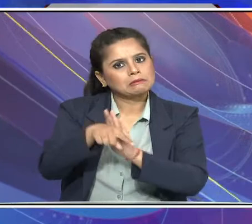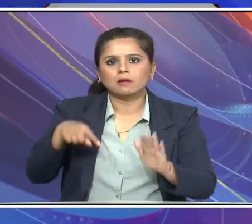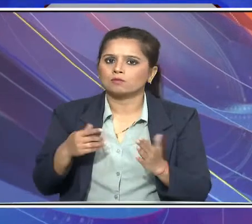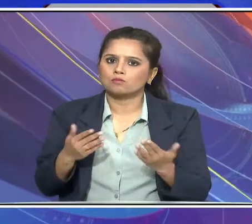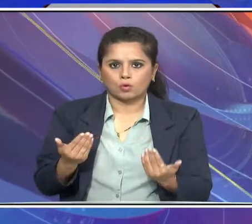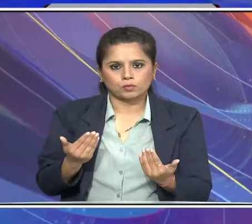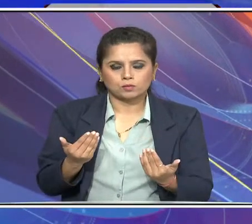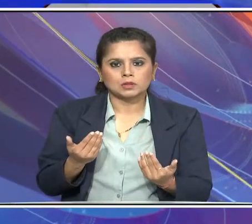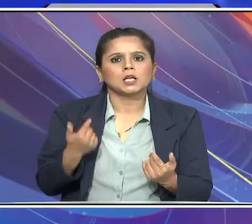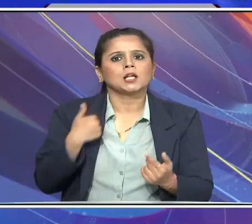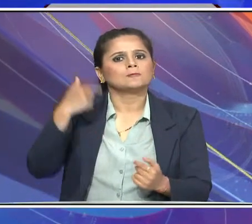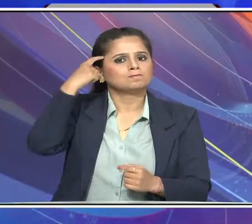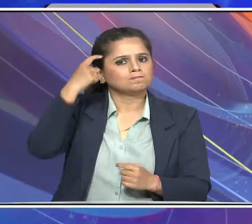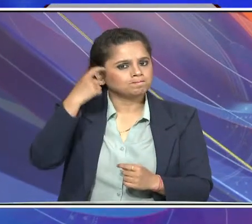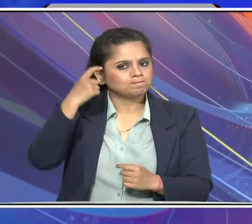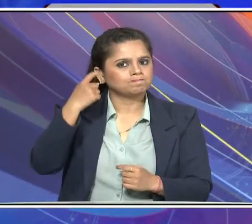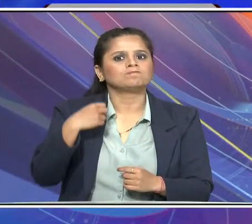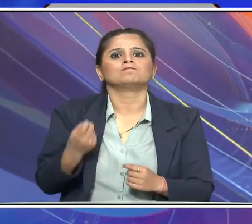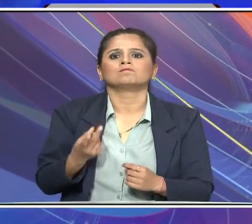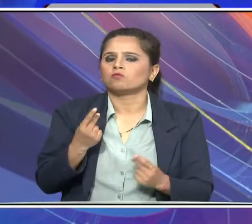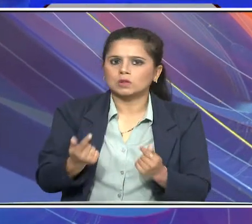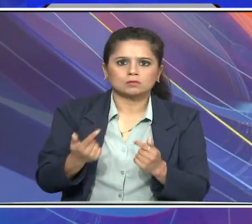तो उसे वक्त हमने